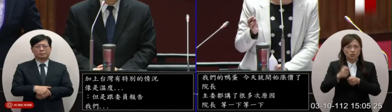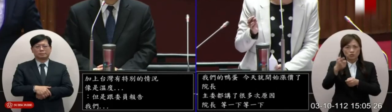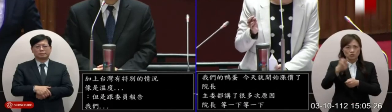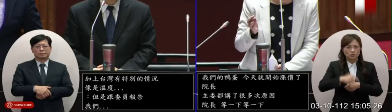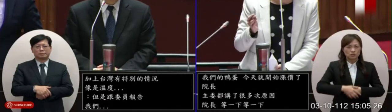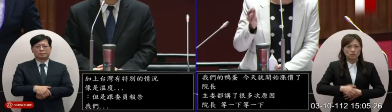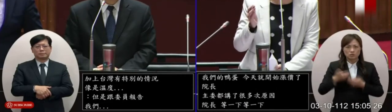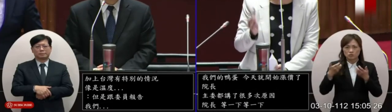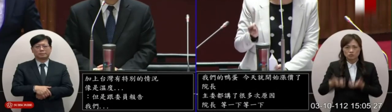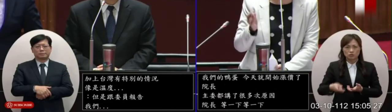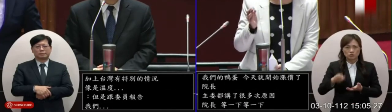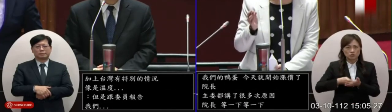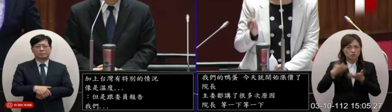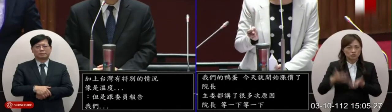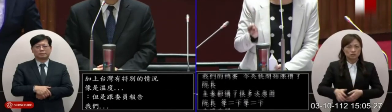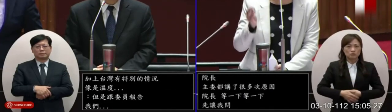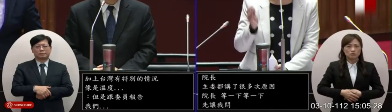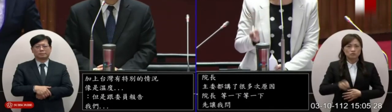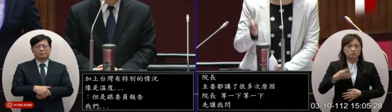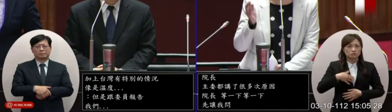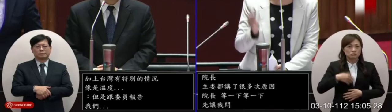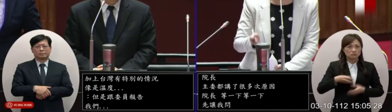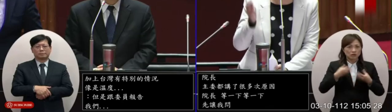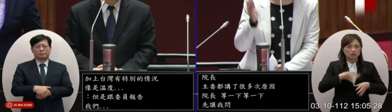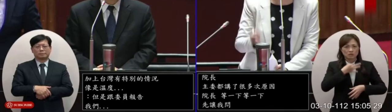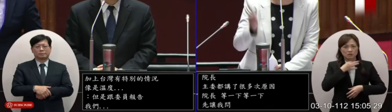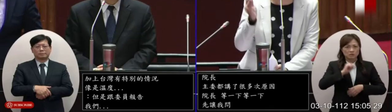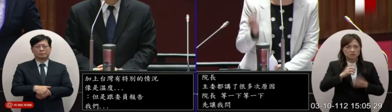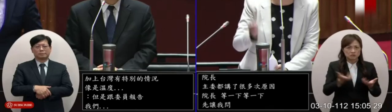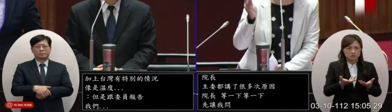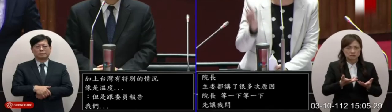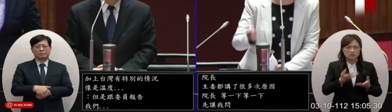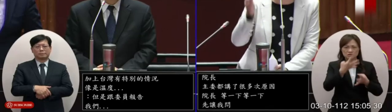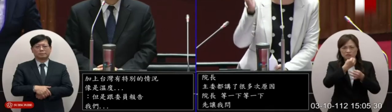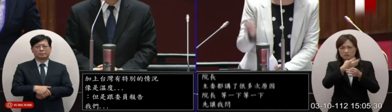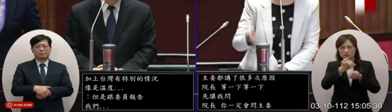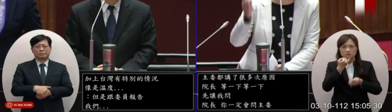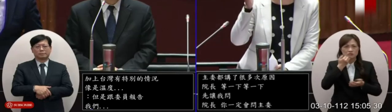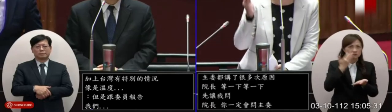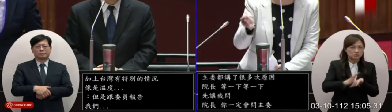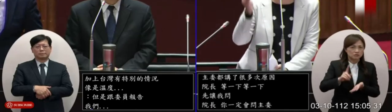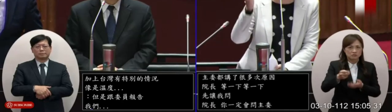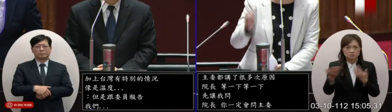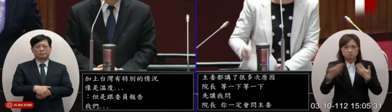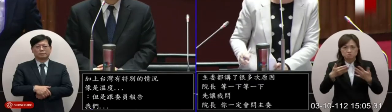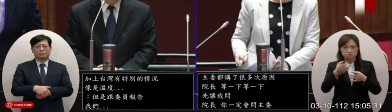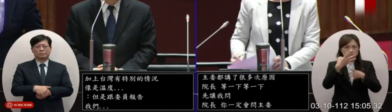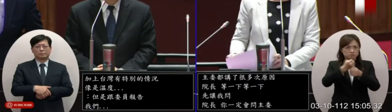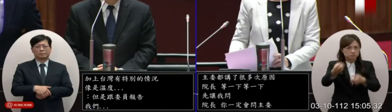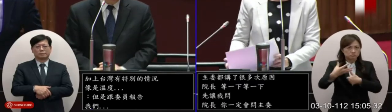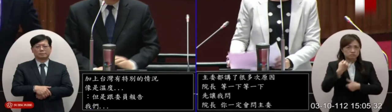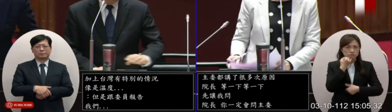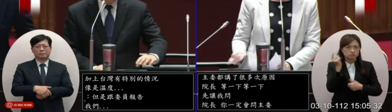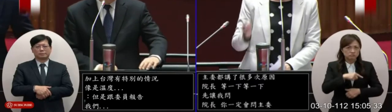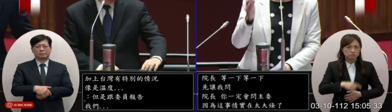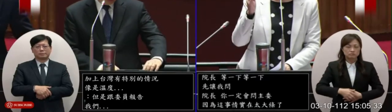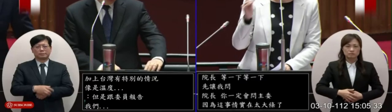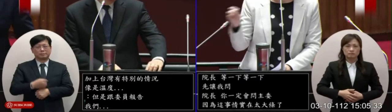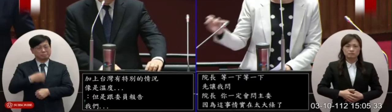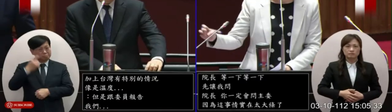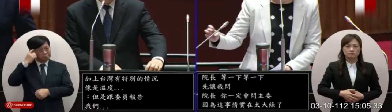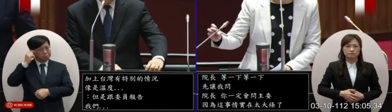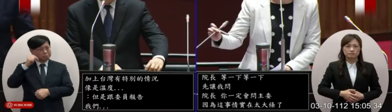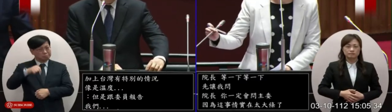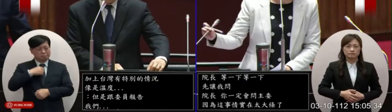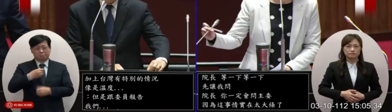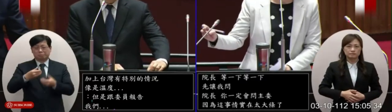长，你知道我们的蛋荒到底什么时候可以解决？可不可以给一个明确的答案？ 我想这